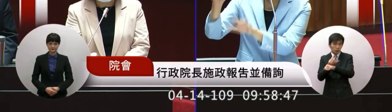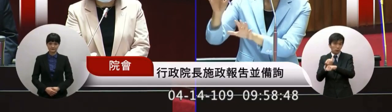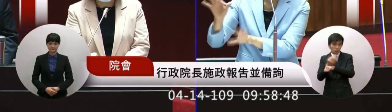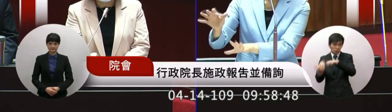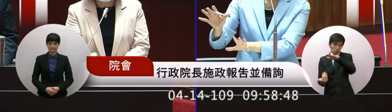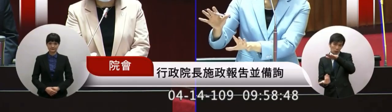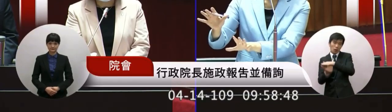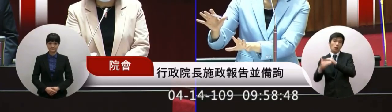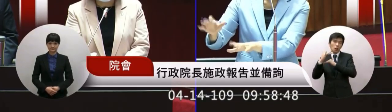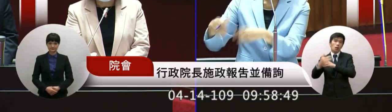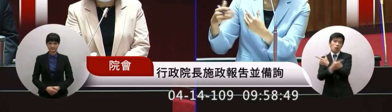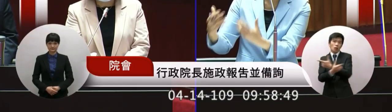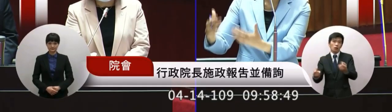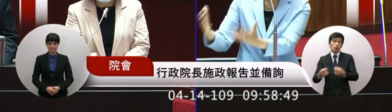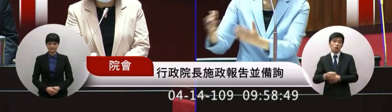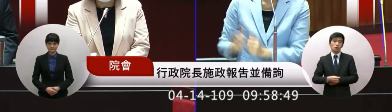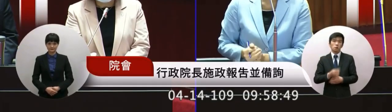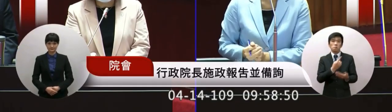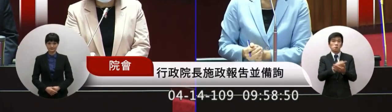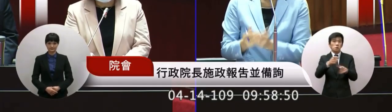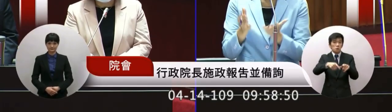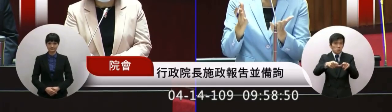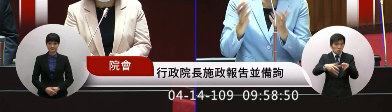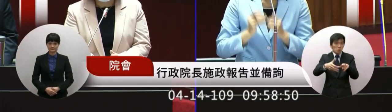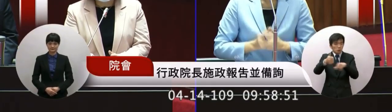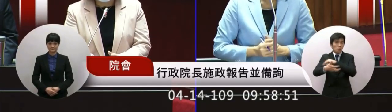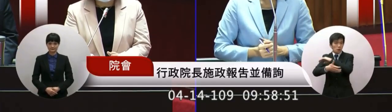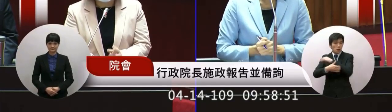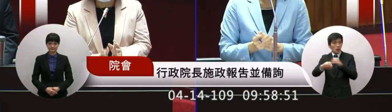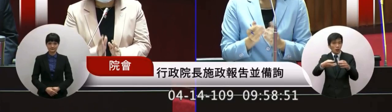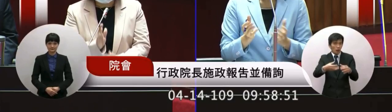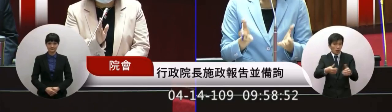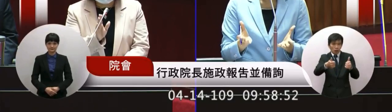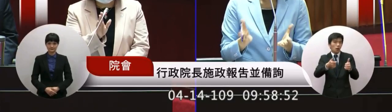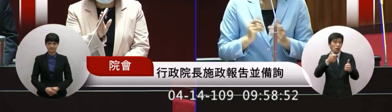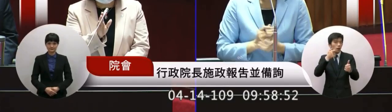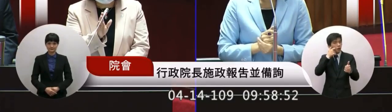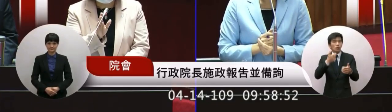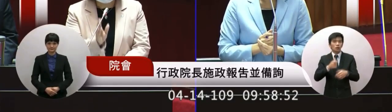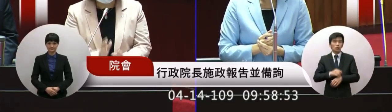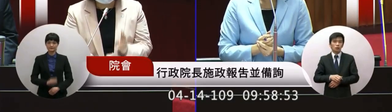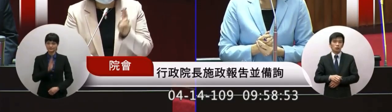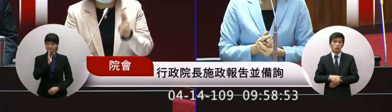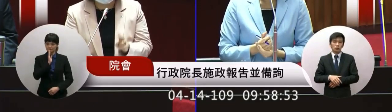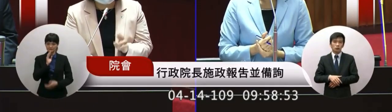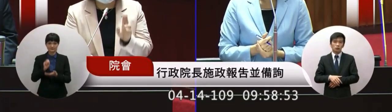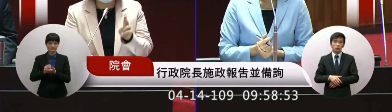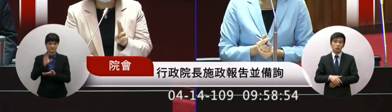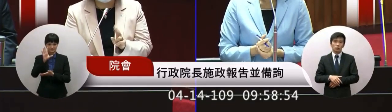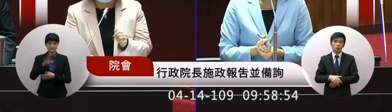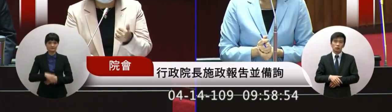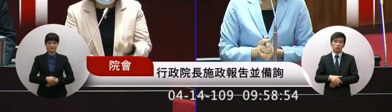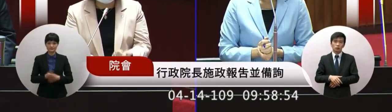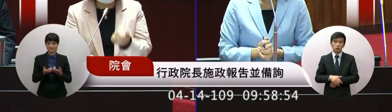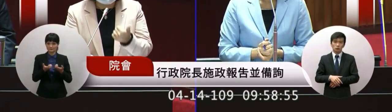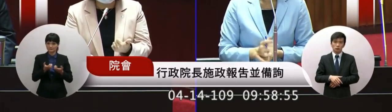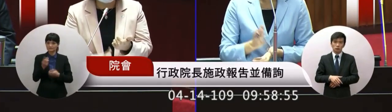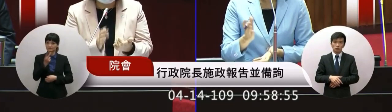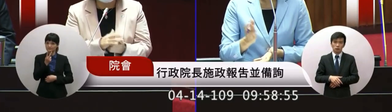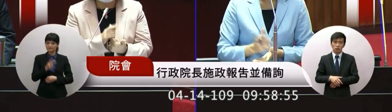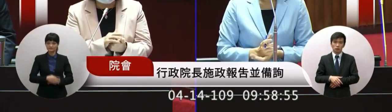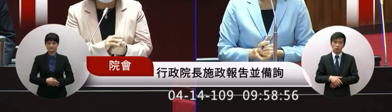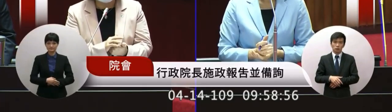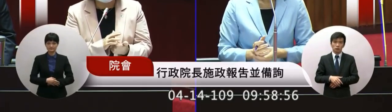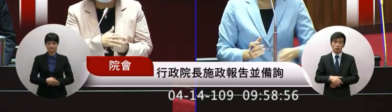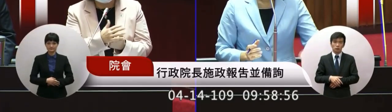在双方合意的之下有弹性的作为。所以我想部长这边您 对，包括我这两个部分了哈。第一个就我